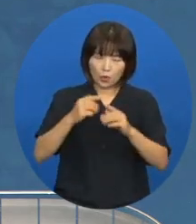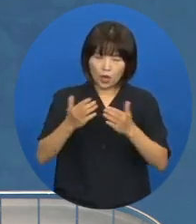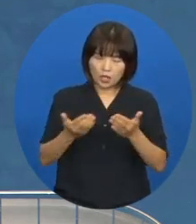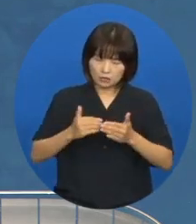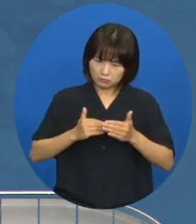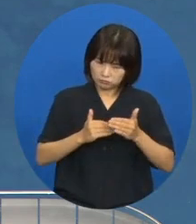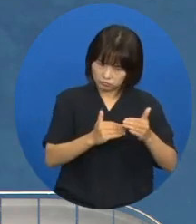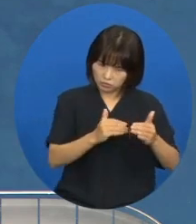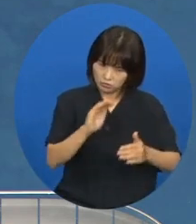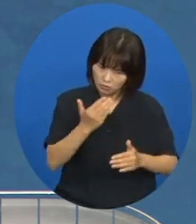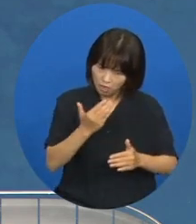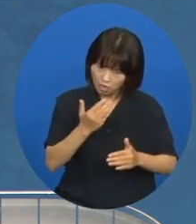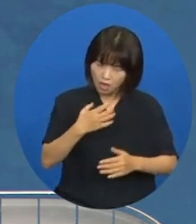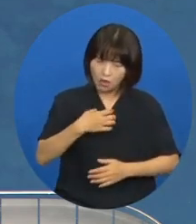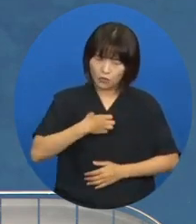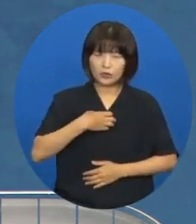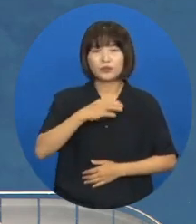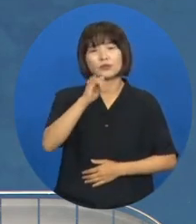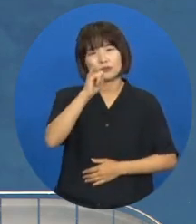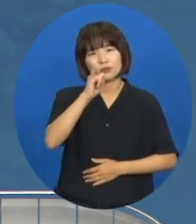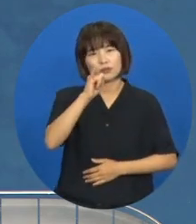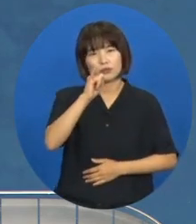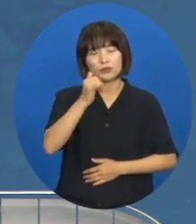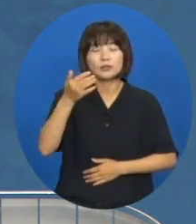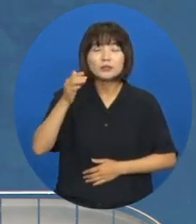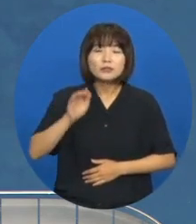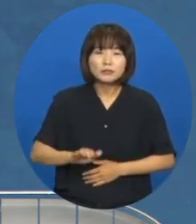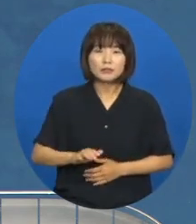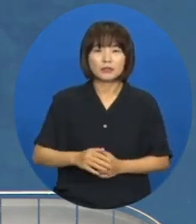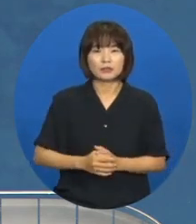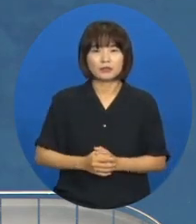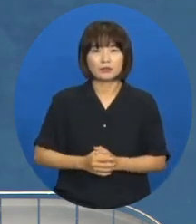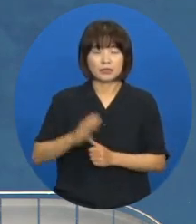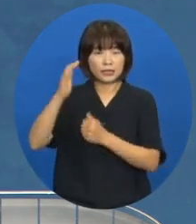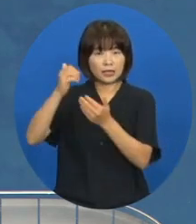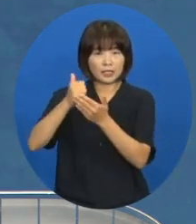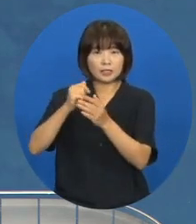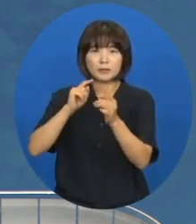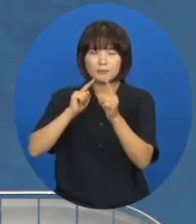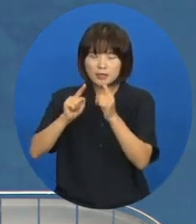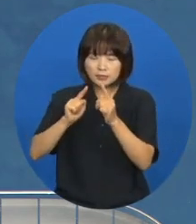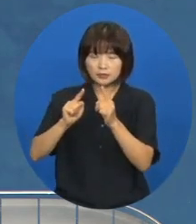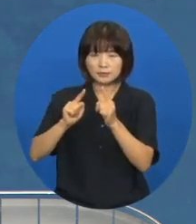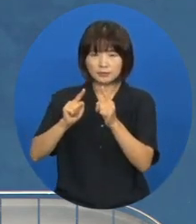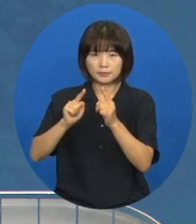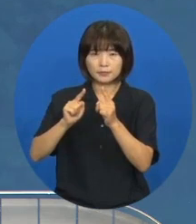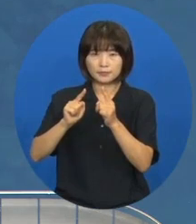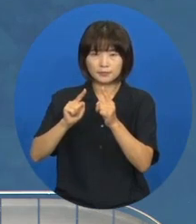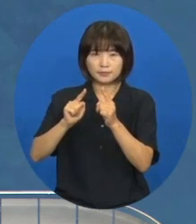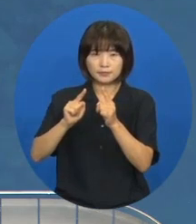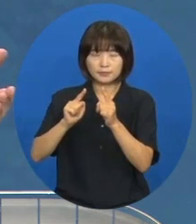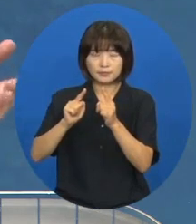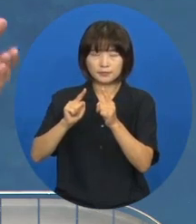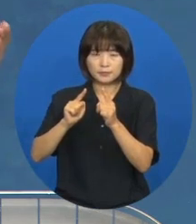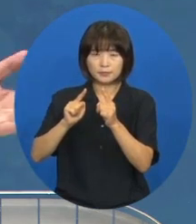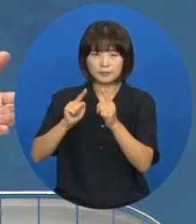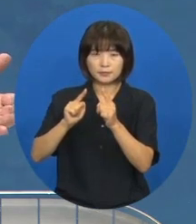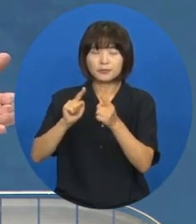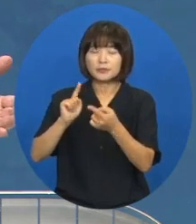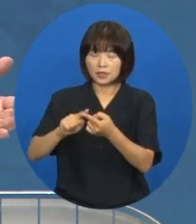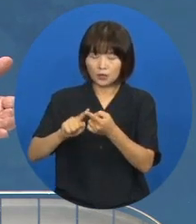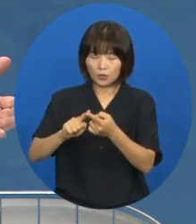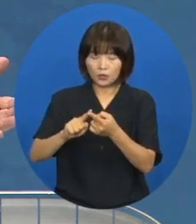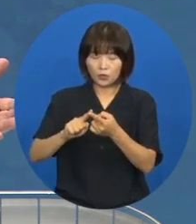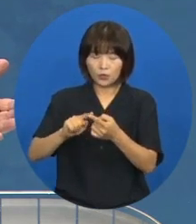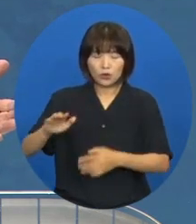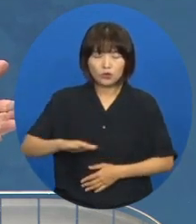이런 위기도 있었어요. 그렇지만 하나님의 말씀이니까요. 우리는 이미 성령 안에서 하나인